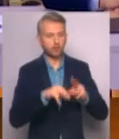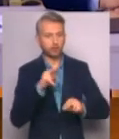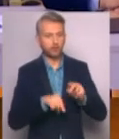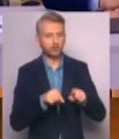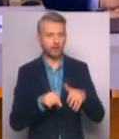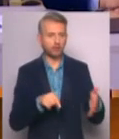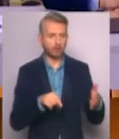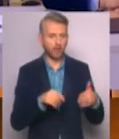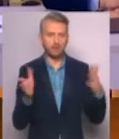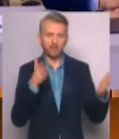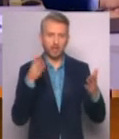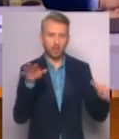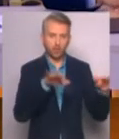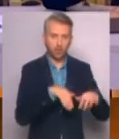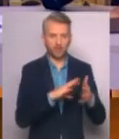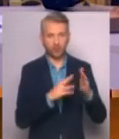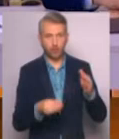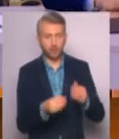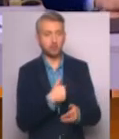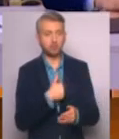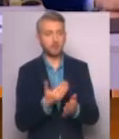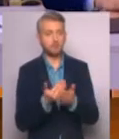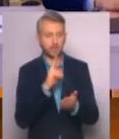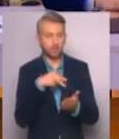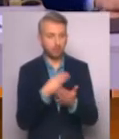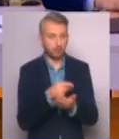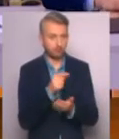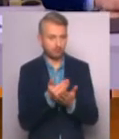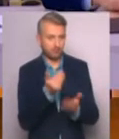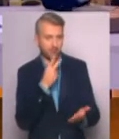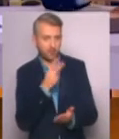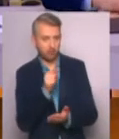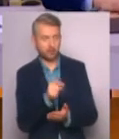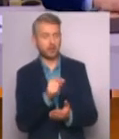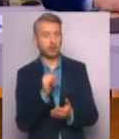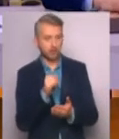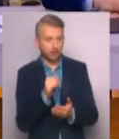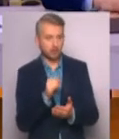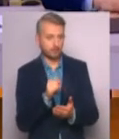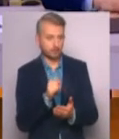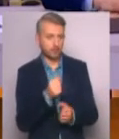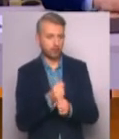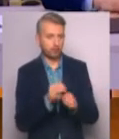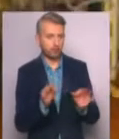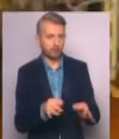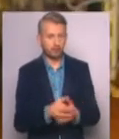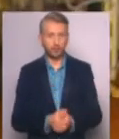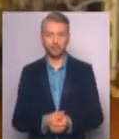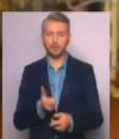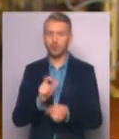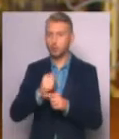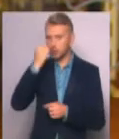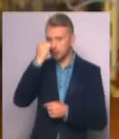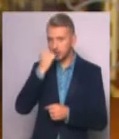сторона Вітряні гори, Виноградар, ми все-таки передбачили ці процеси і рухаємося впевненими кроками. Так, дуже